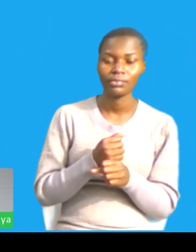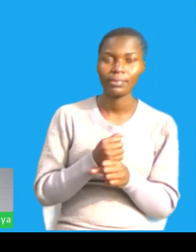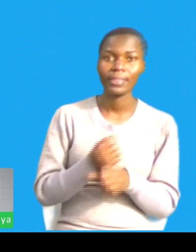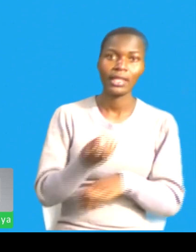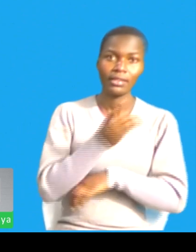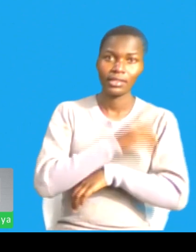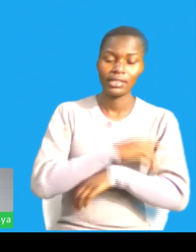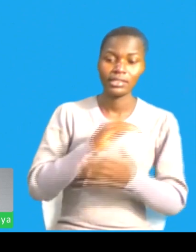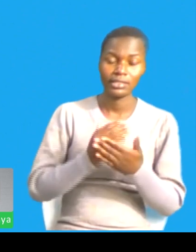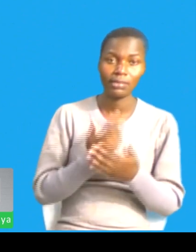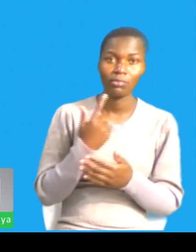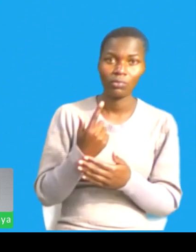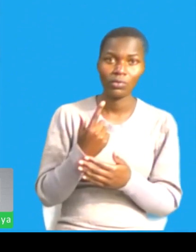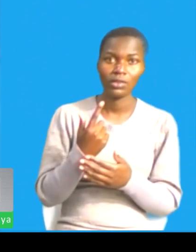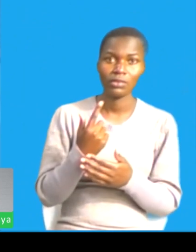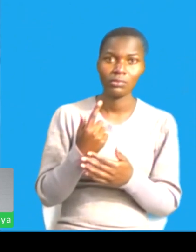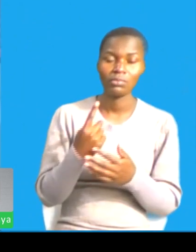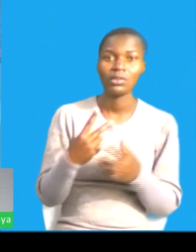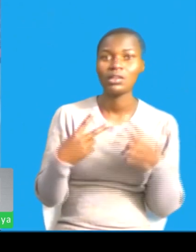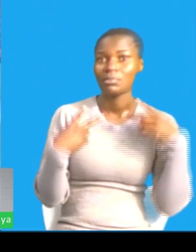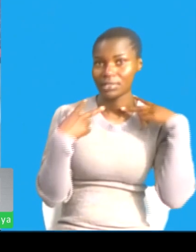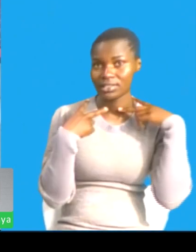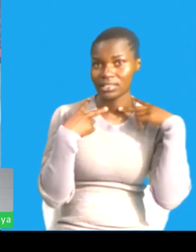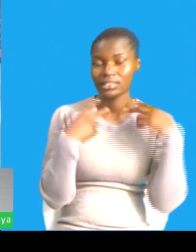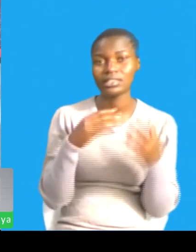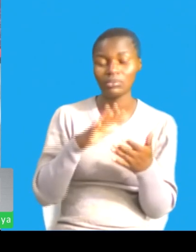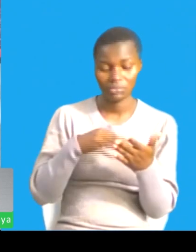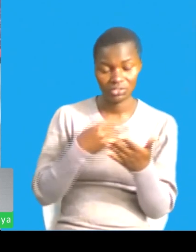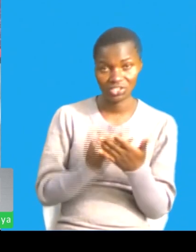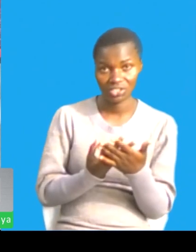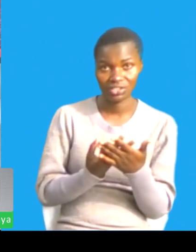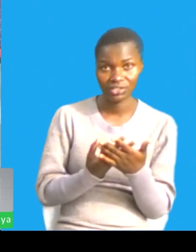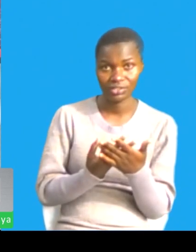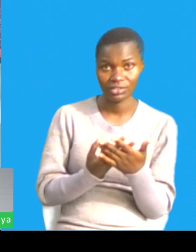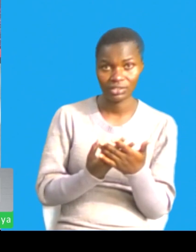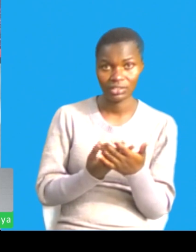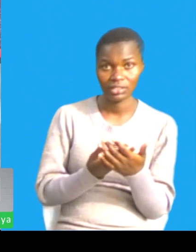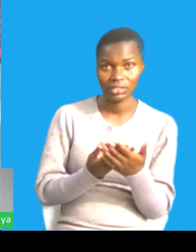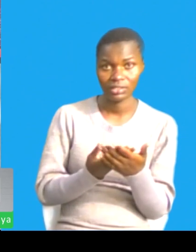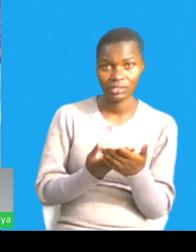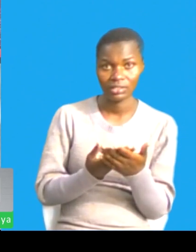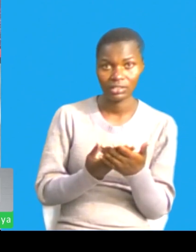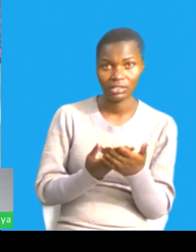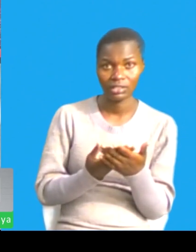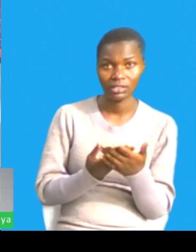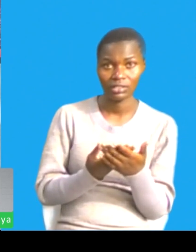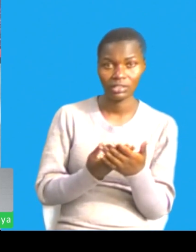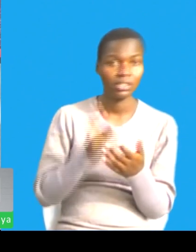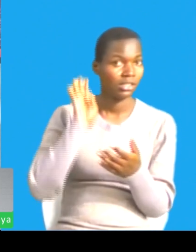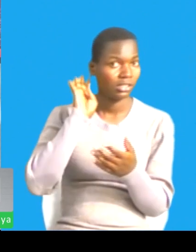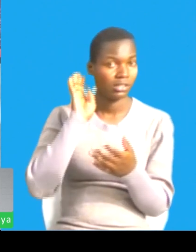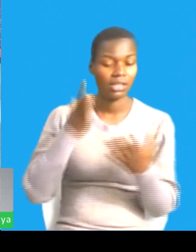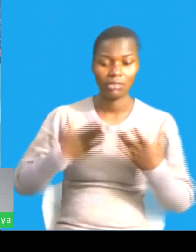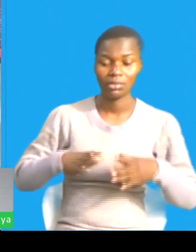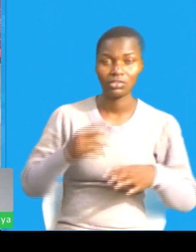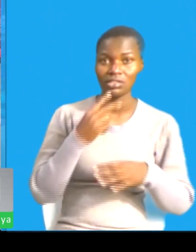be jailed or hanged or whatever you call it, utasikia watu wanatokezea wanasema huyo ni wetu. Yeah. If